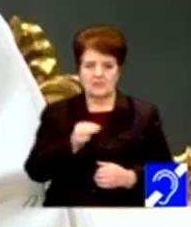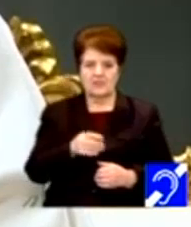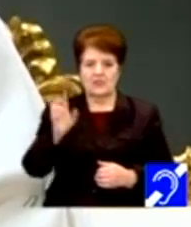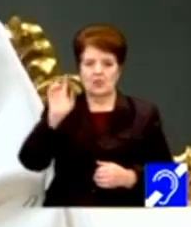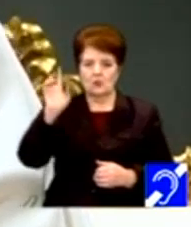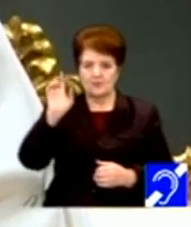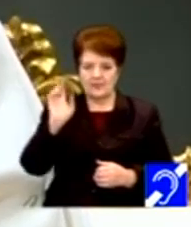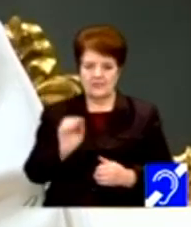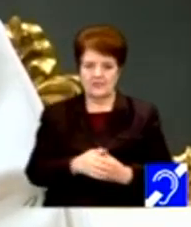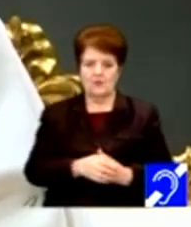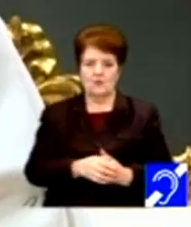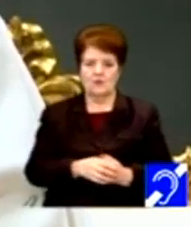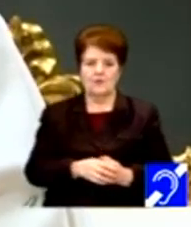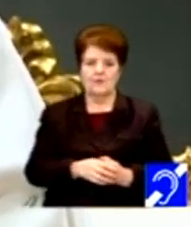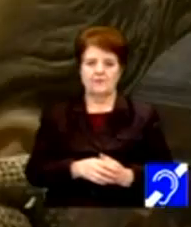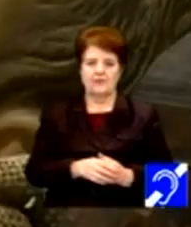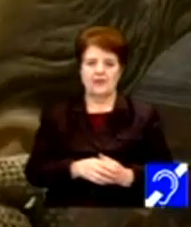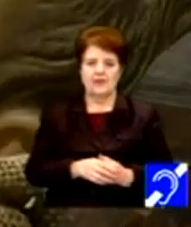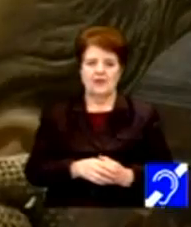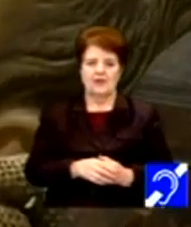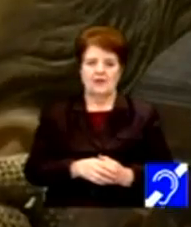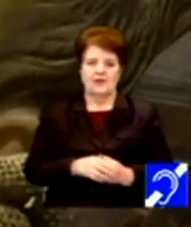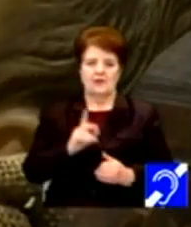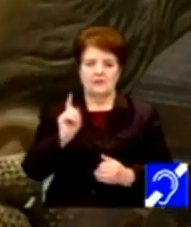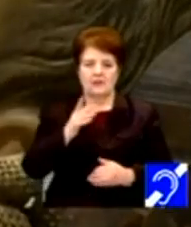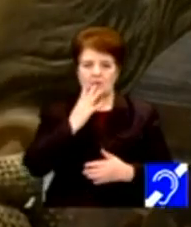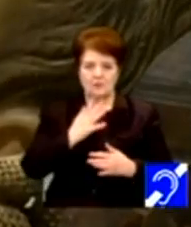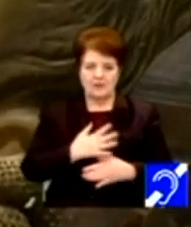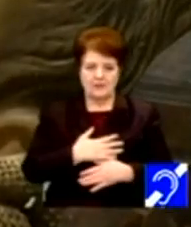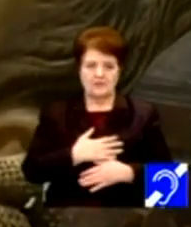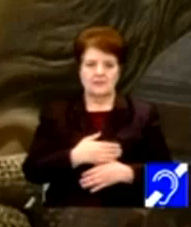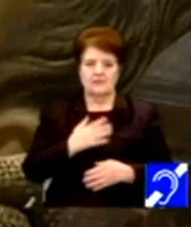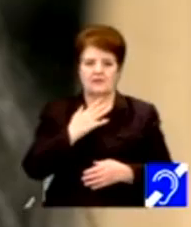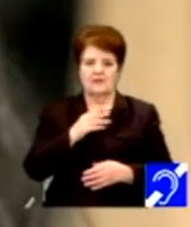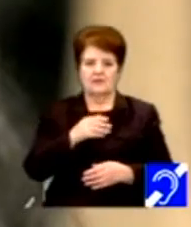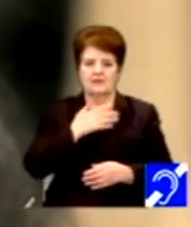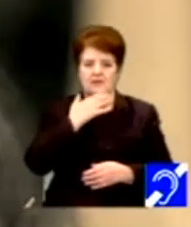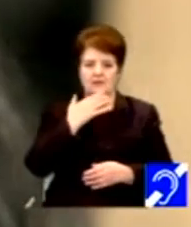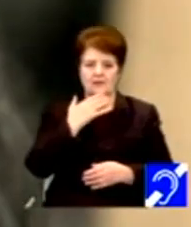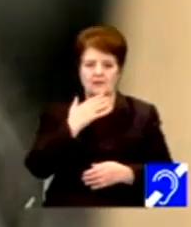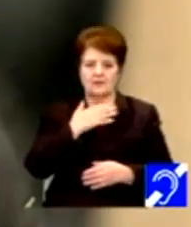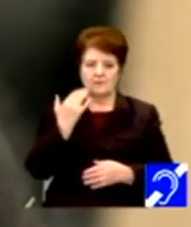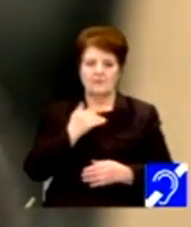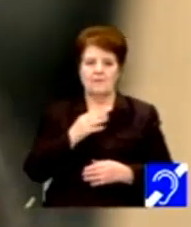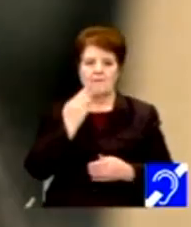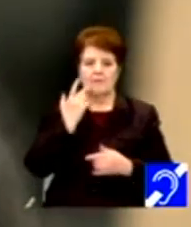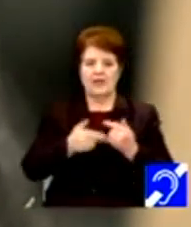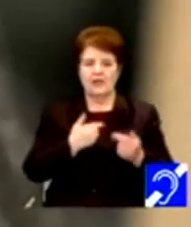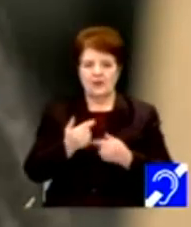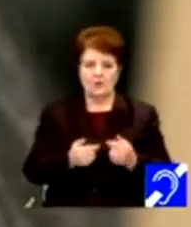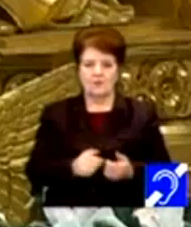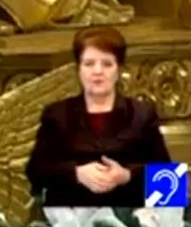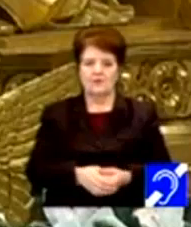anche il peggiore. A me, a te, a te. a ciascuno di noi oggi